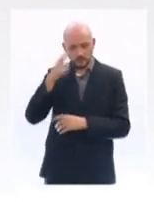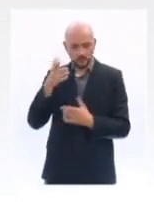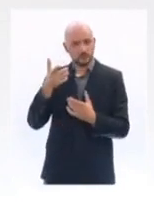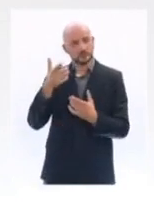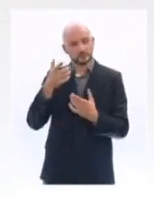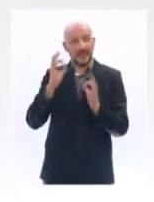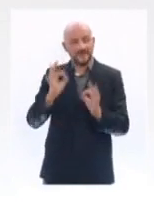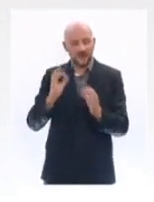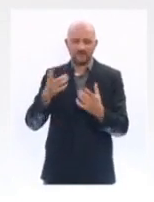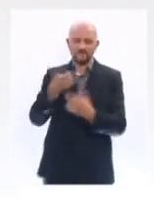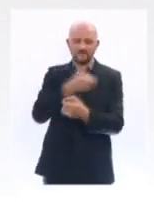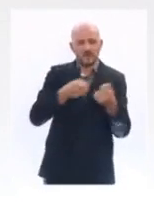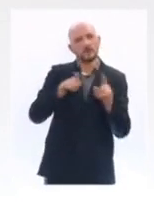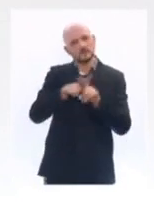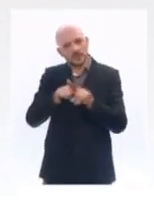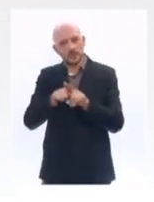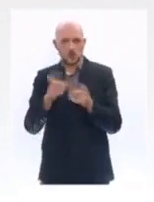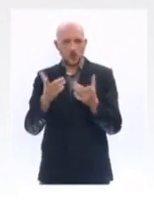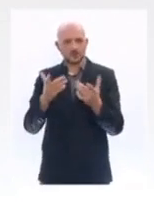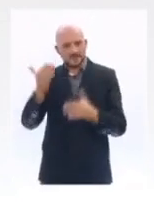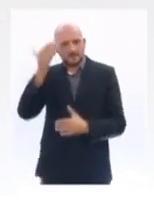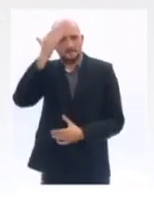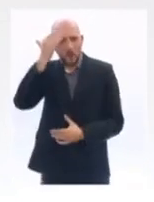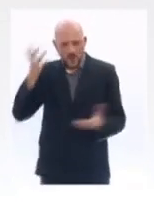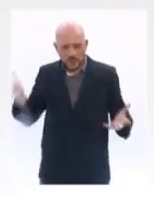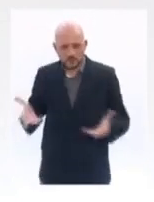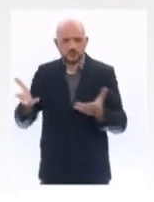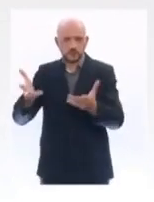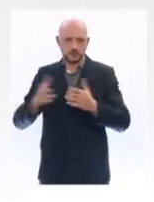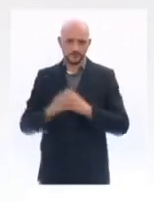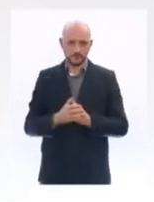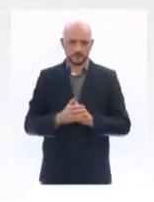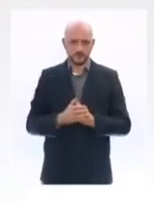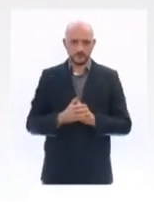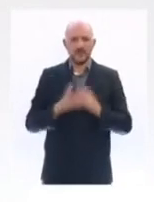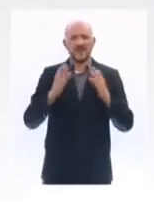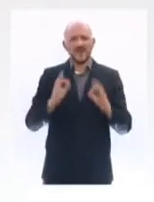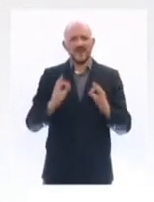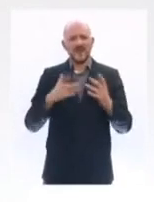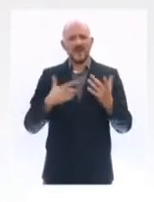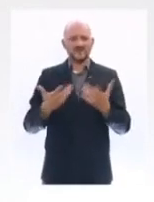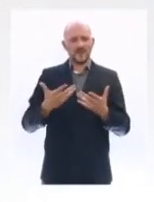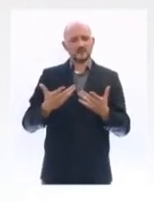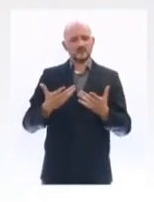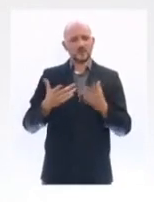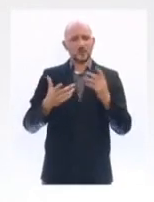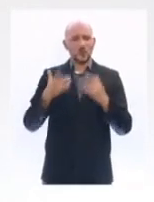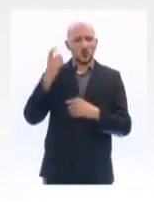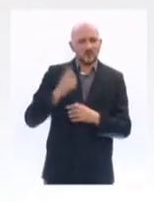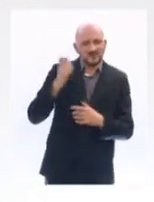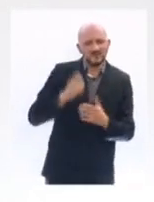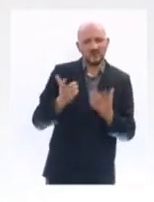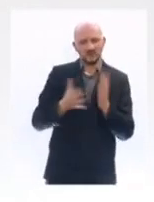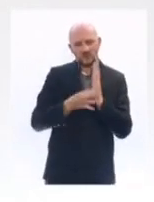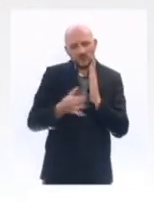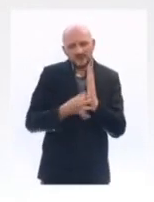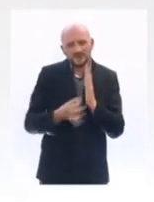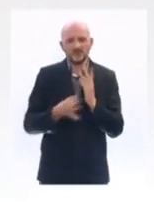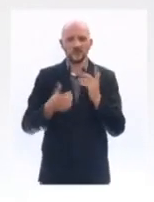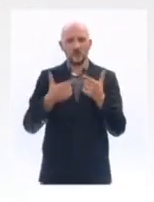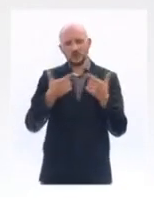sociales. S'agissant des entreprises du tourisme, de l'événementiel, les mêmes catégories que précédemment, dès lors qu'elles perdent 50% de leur